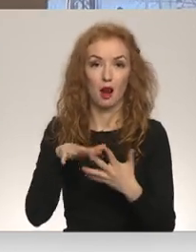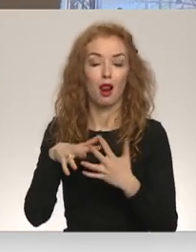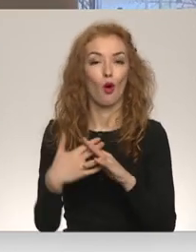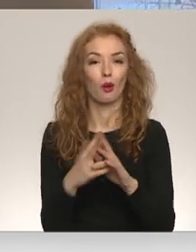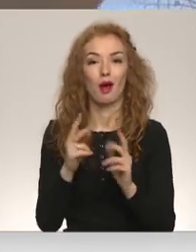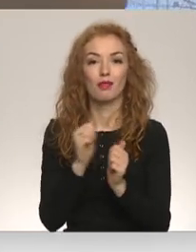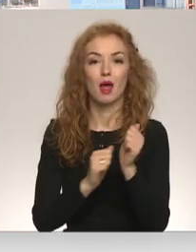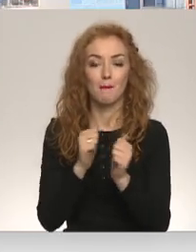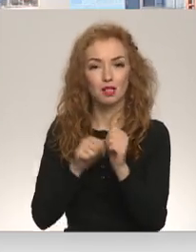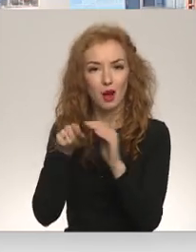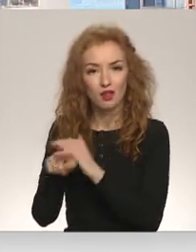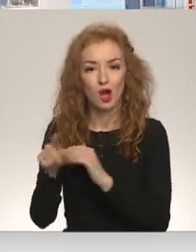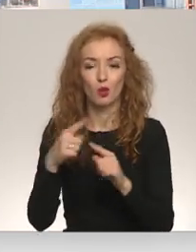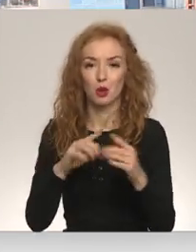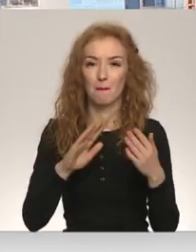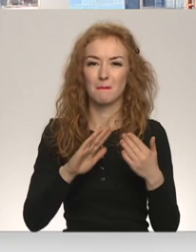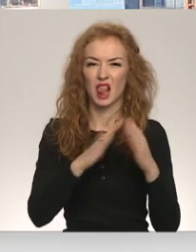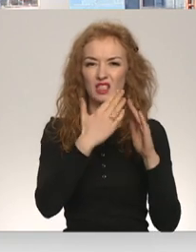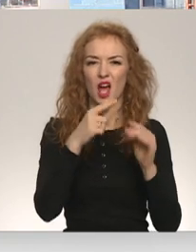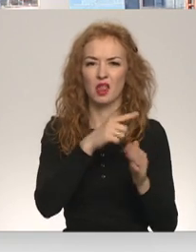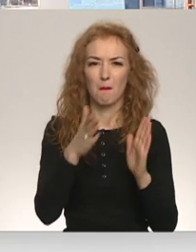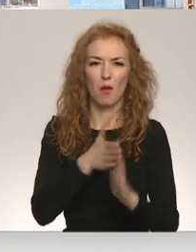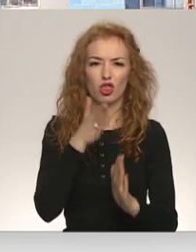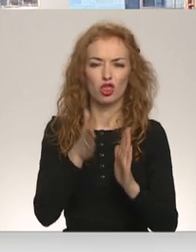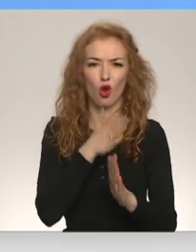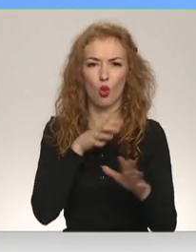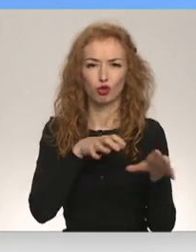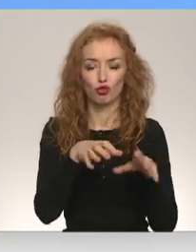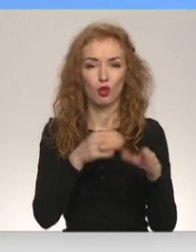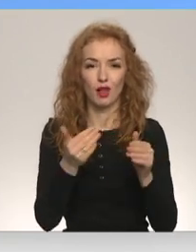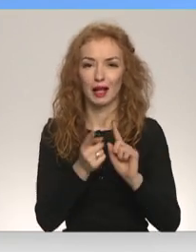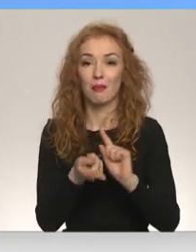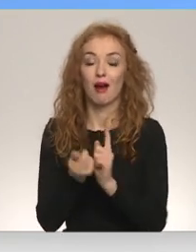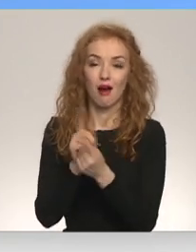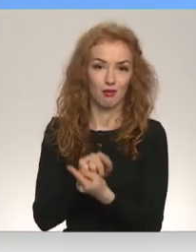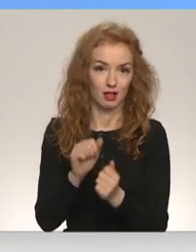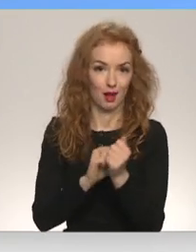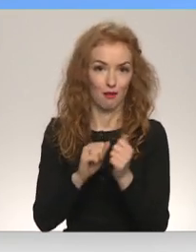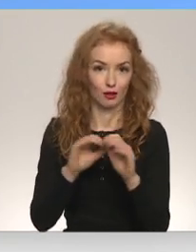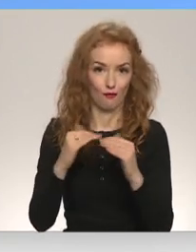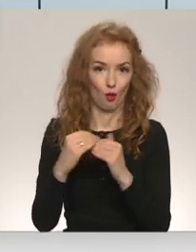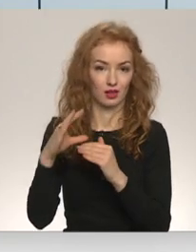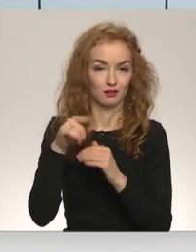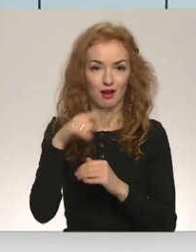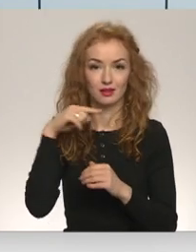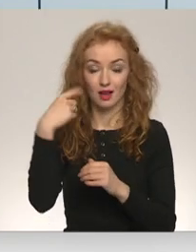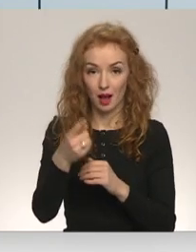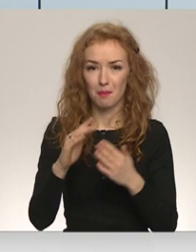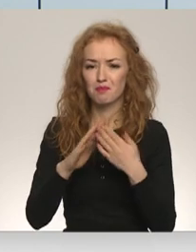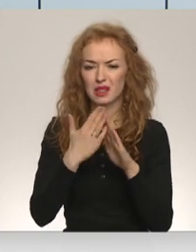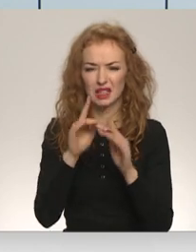dabas patvērumu un pilsētu kā betona džungļiem piedzīvo pārmaiņas, saka Latvijas daba fondā. Neskatoties uz pilsētā